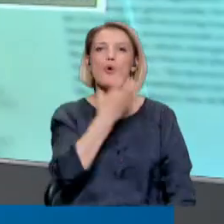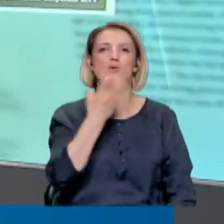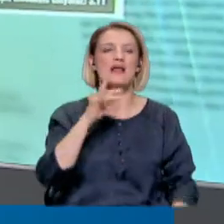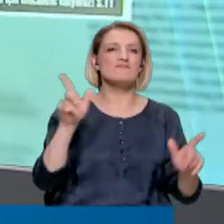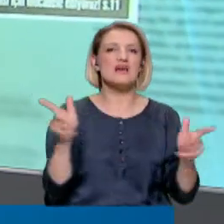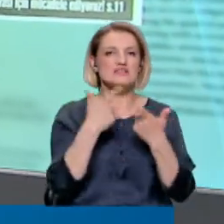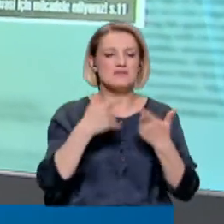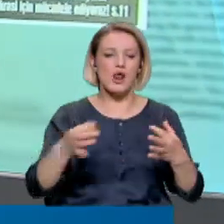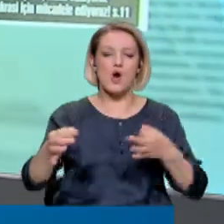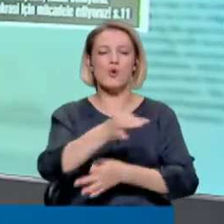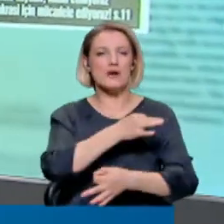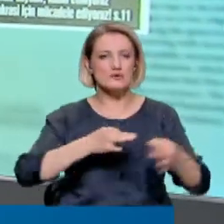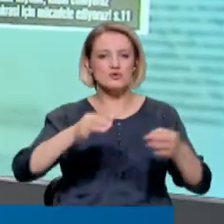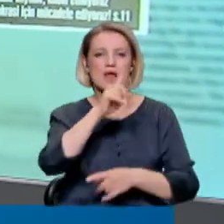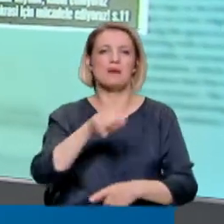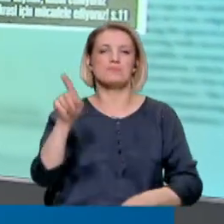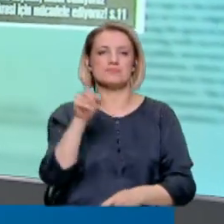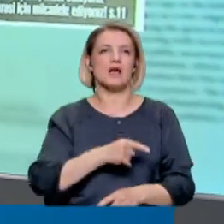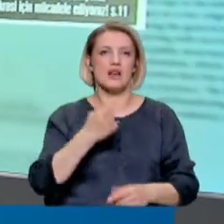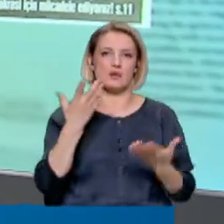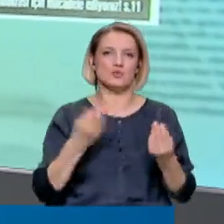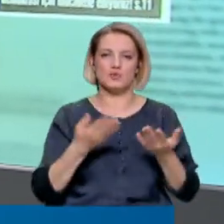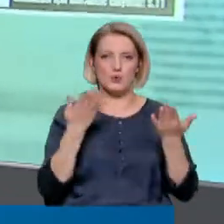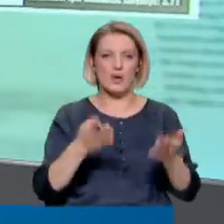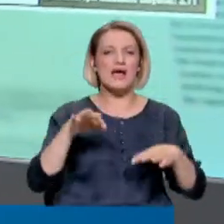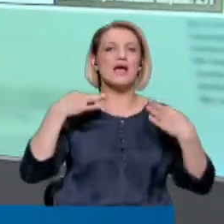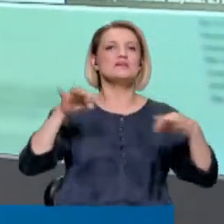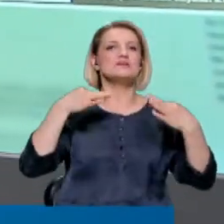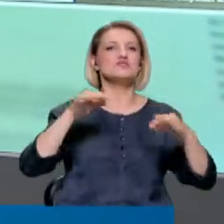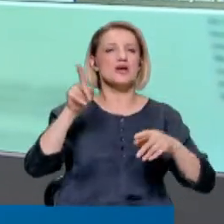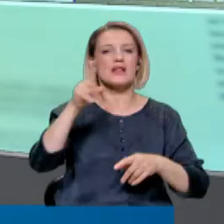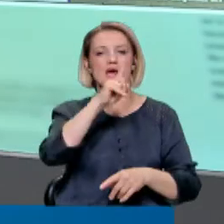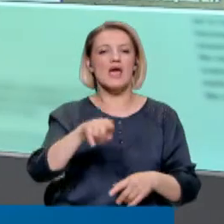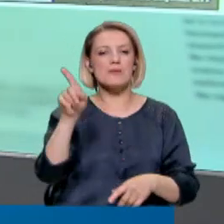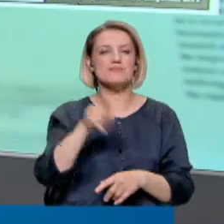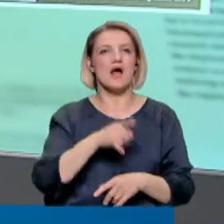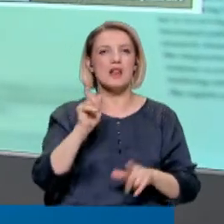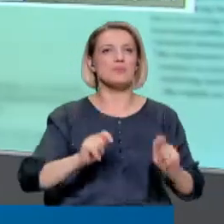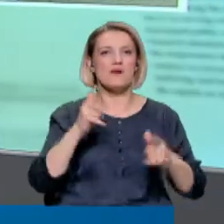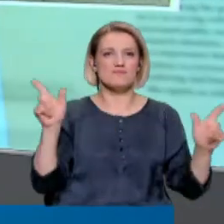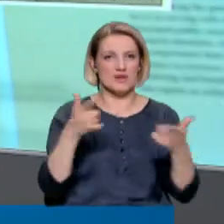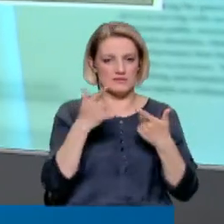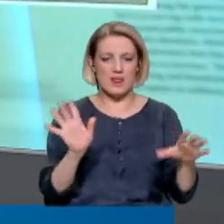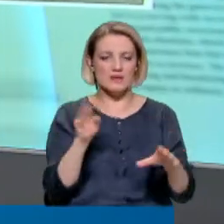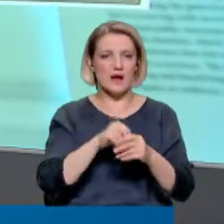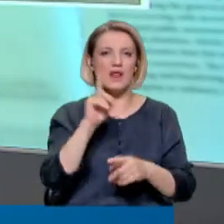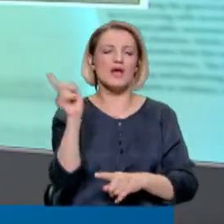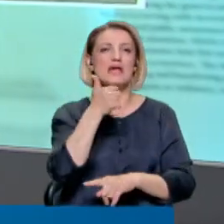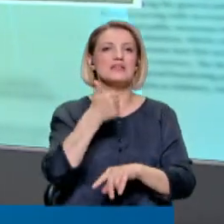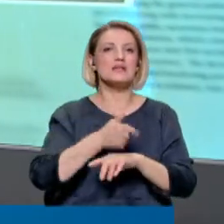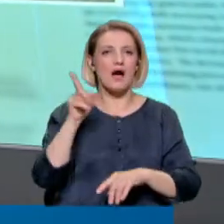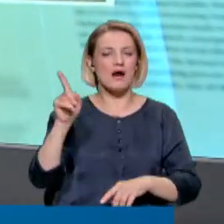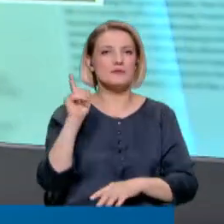konser Festival organizasyon iptali gerçekleştirildi Eskişehir'de iptal edilen festivale dair iktidar